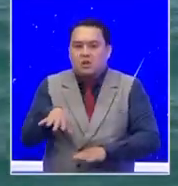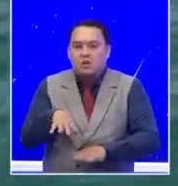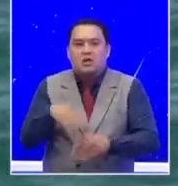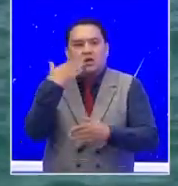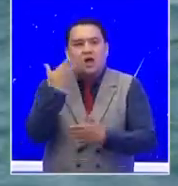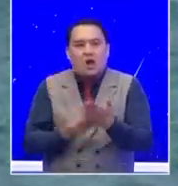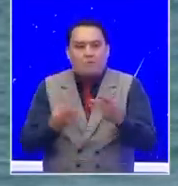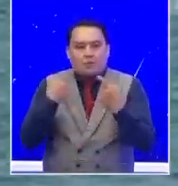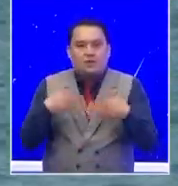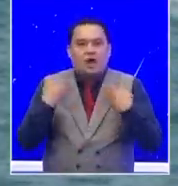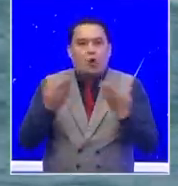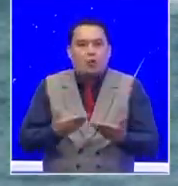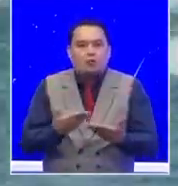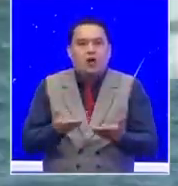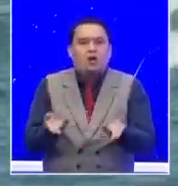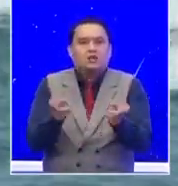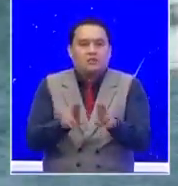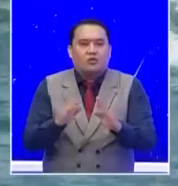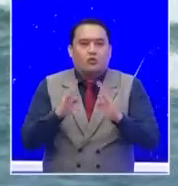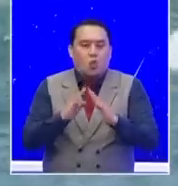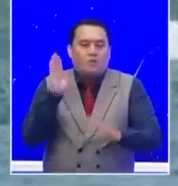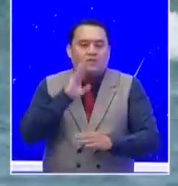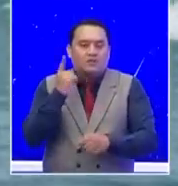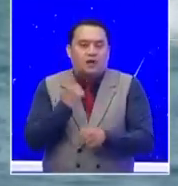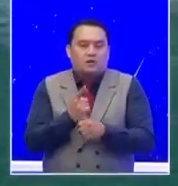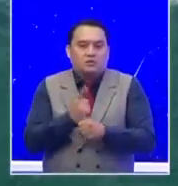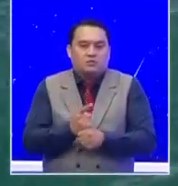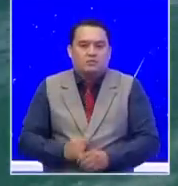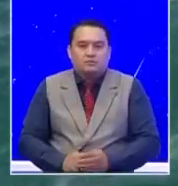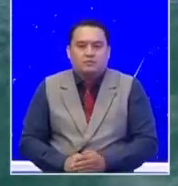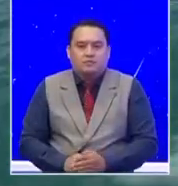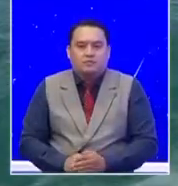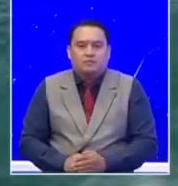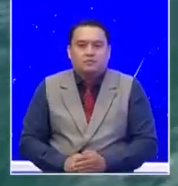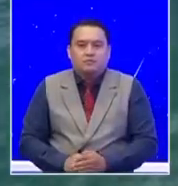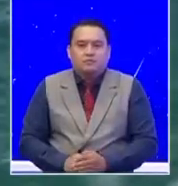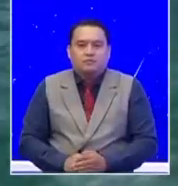рекомендует воздержаться от купания и выхода на водоемы на плавсредствах